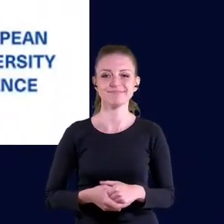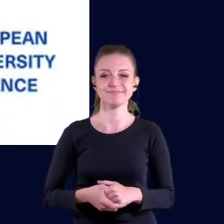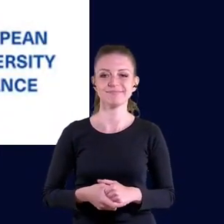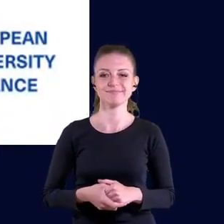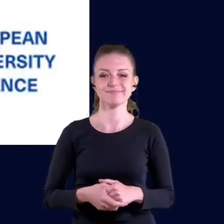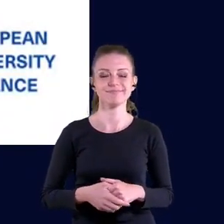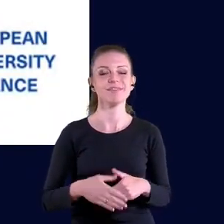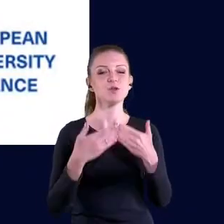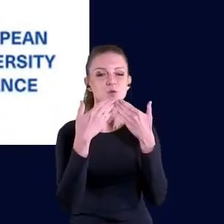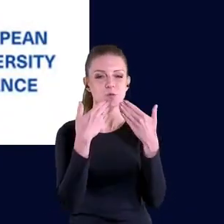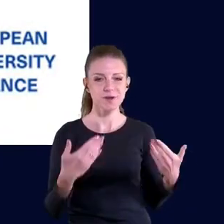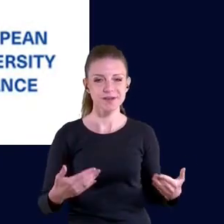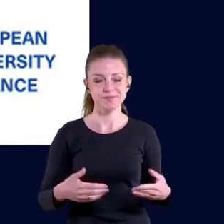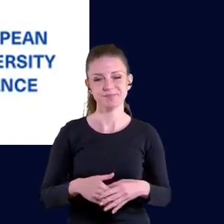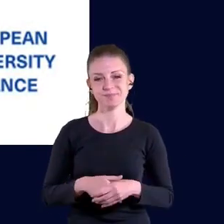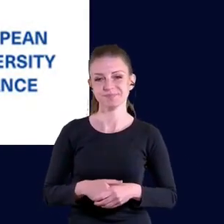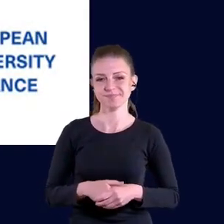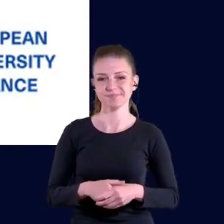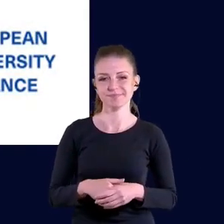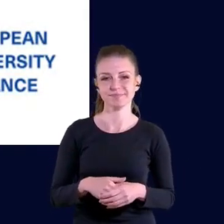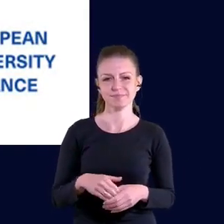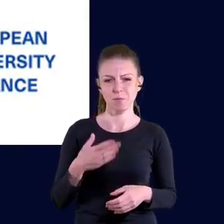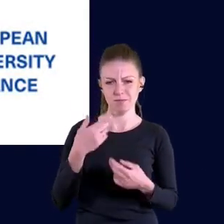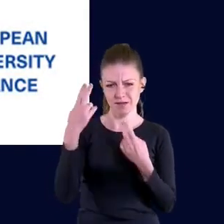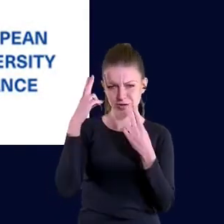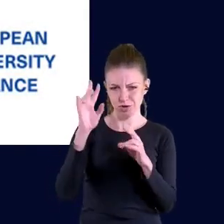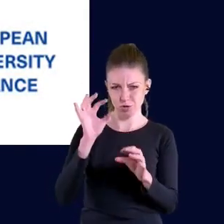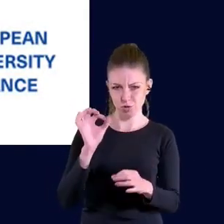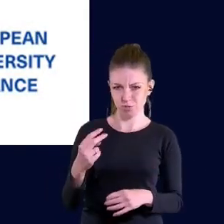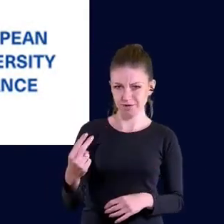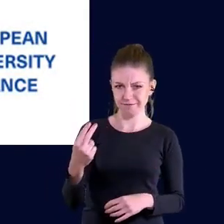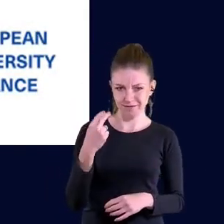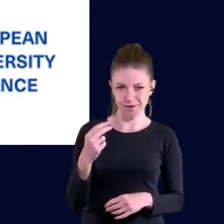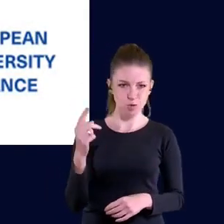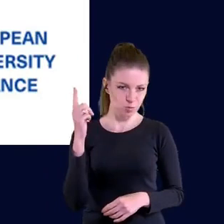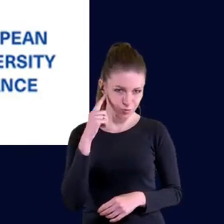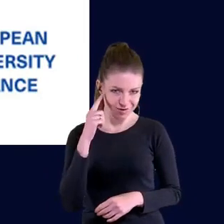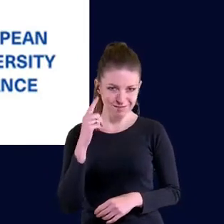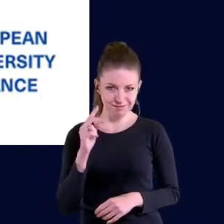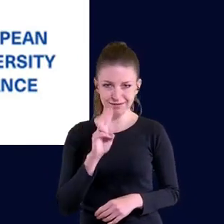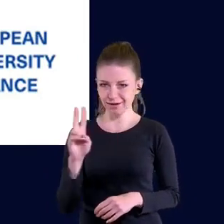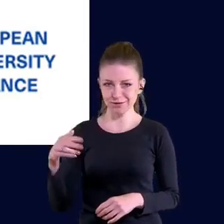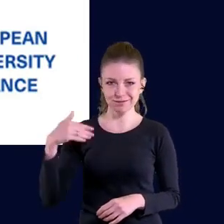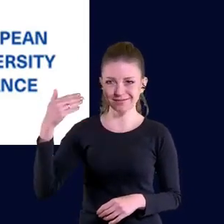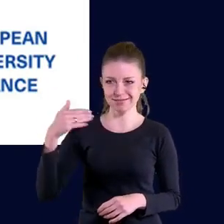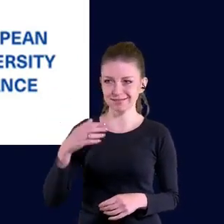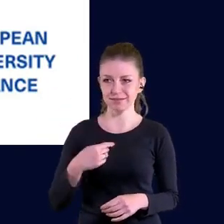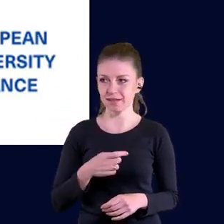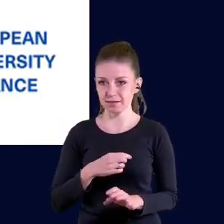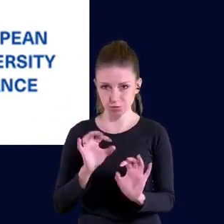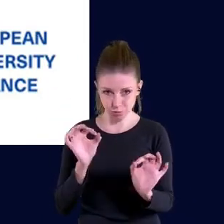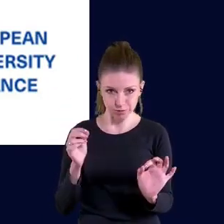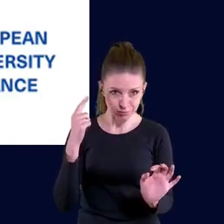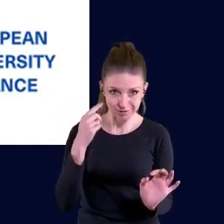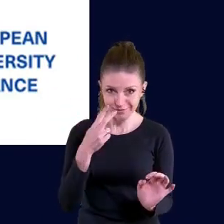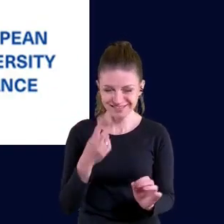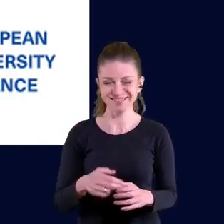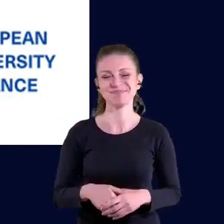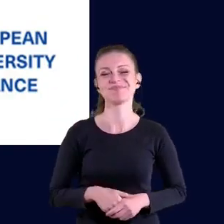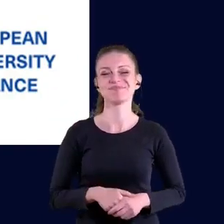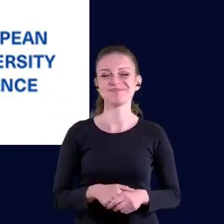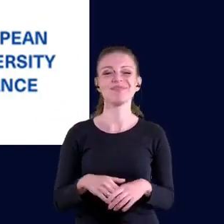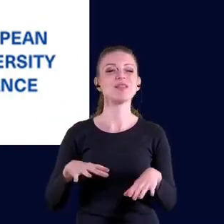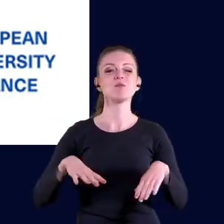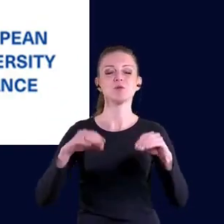Dziękuję bardzo Mam nadzieję że widać i słychać obawa każdego prezydenta Dziękuję na wstępie